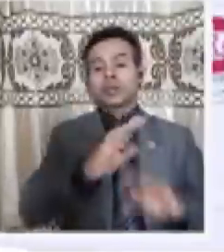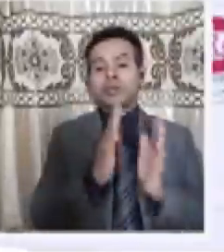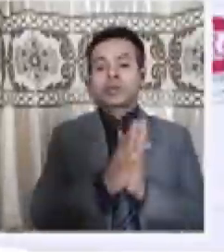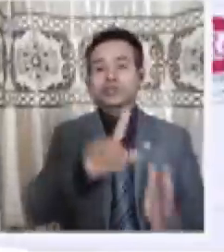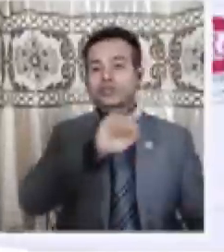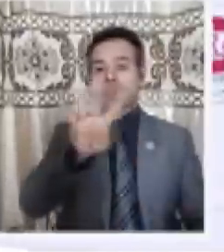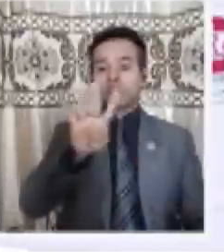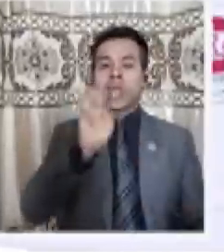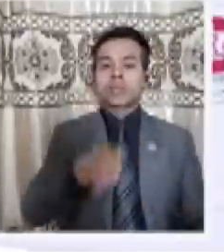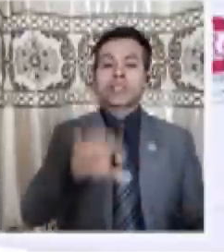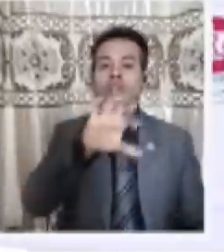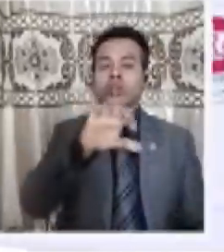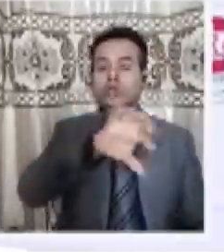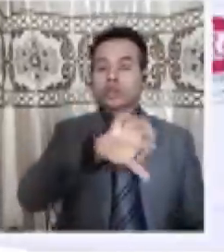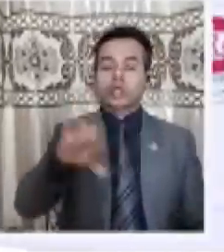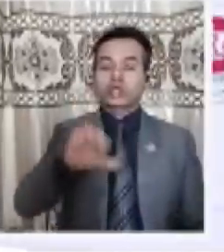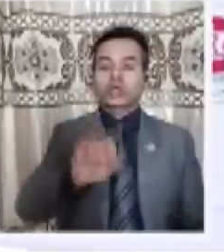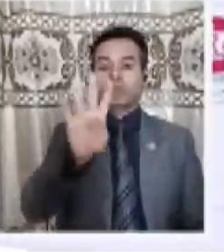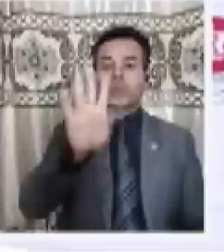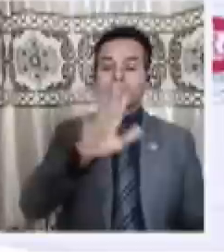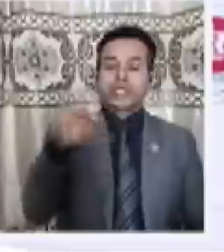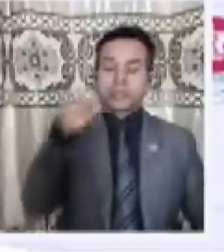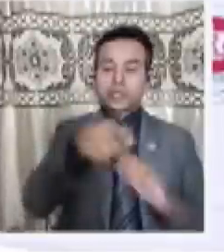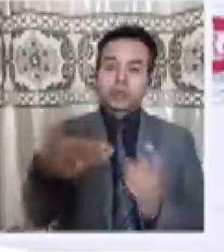14,945টি, ভর্তিকৃত রোগীর সংখ্যা